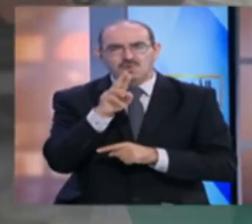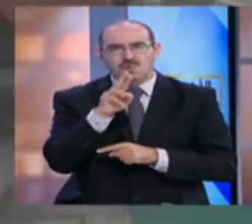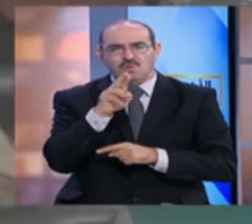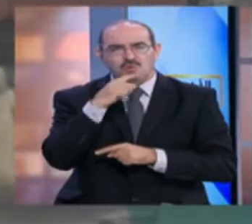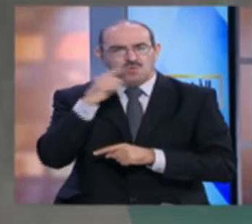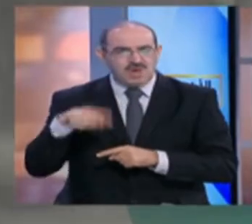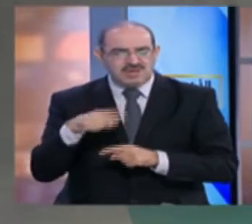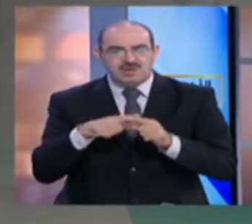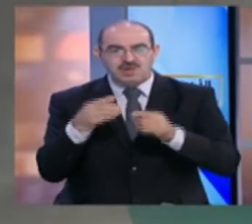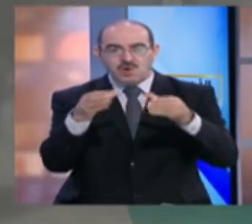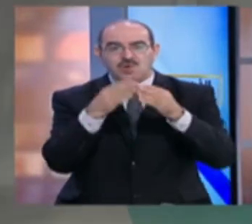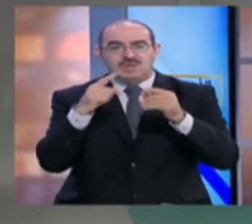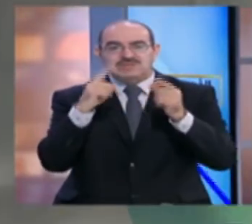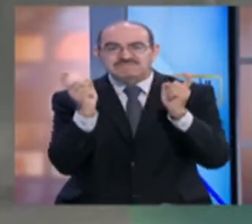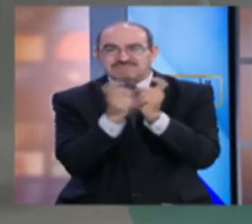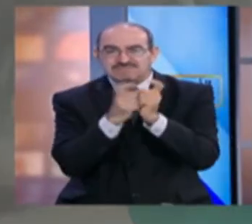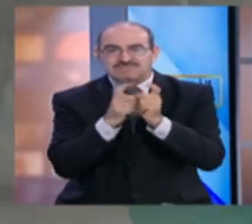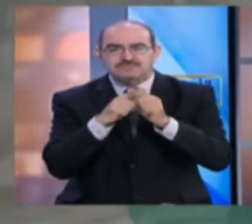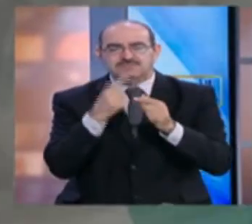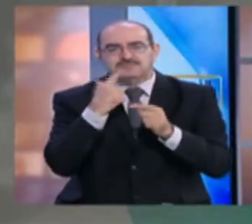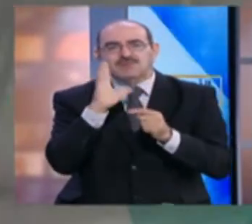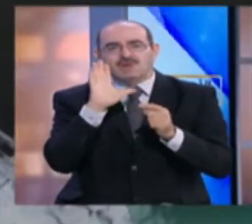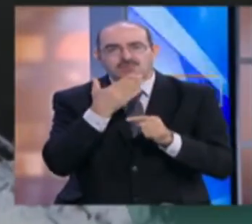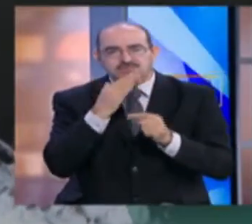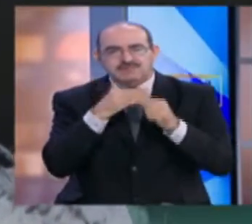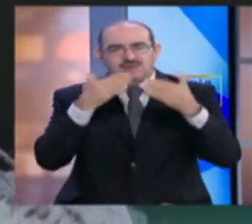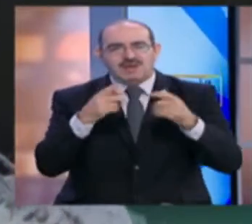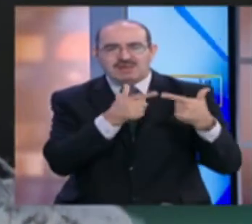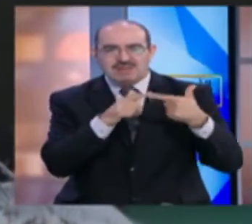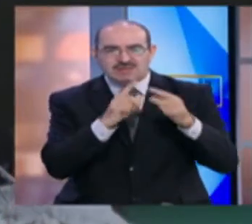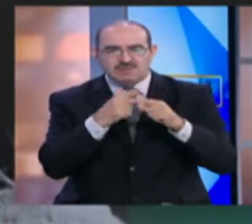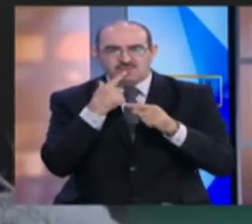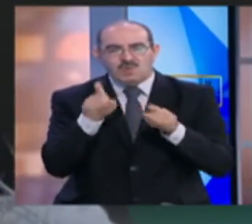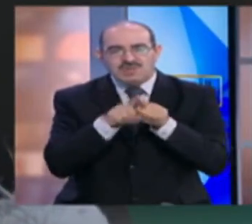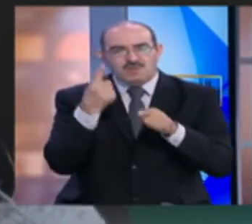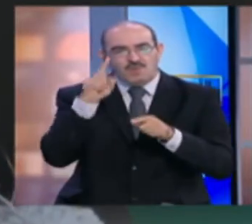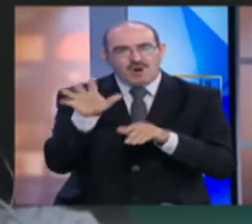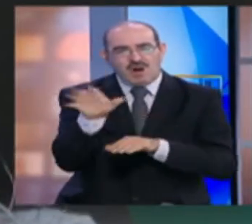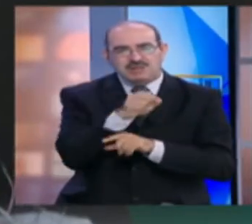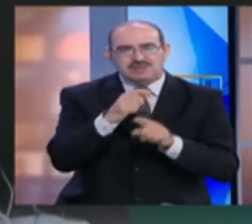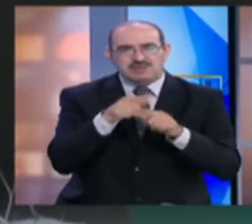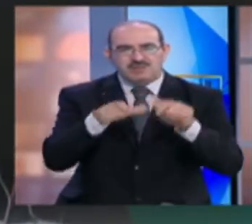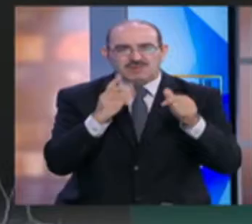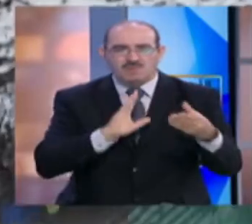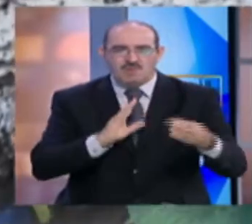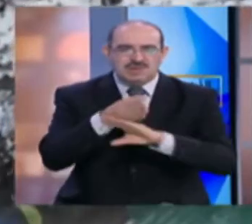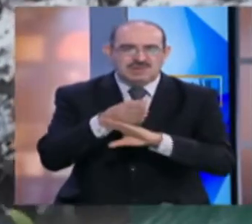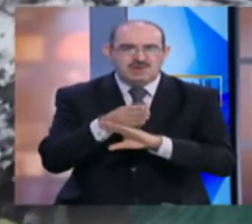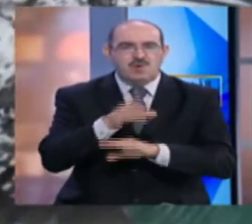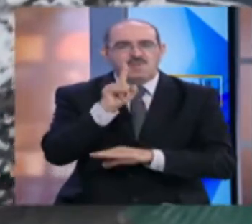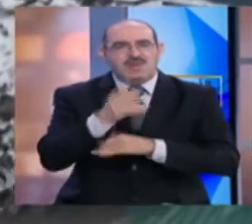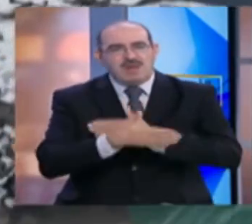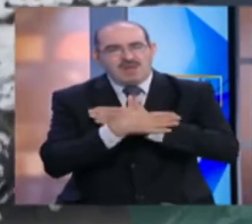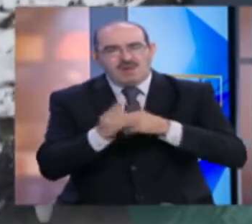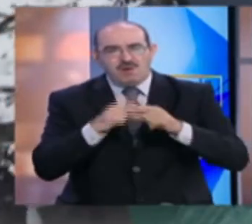الاطراف المتنازعه امس من انجاح عمليه اجلاء الالاف من المدنيين عبر ممرات انسانيه امنه